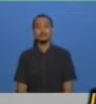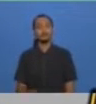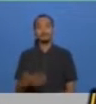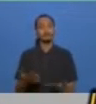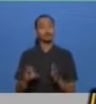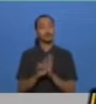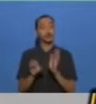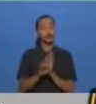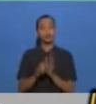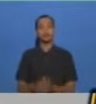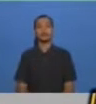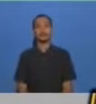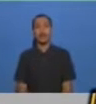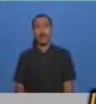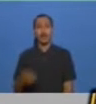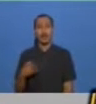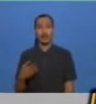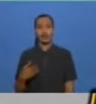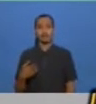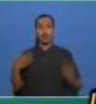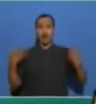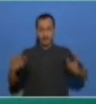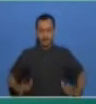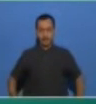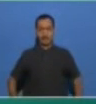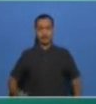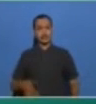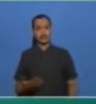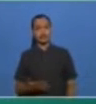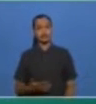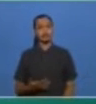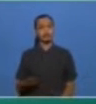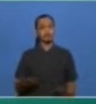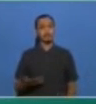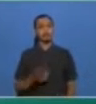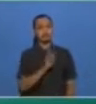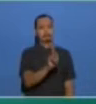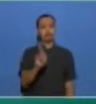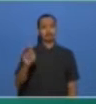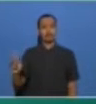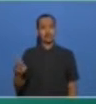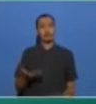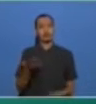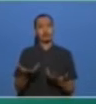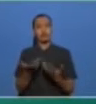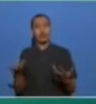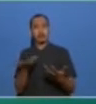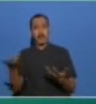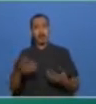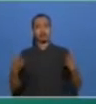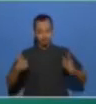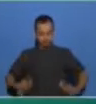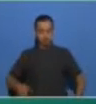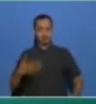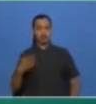punya kondisi-kondisi tertentu dalam kontrol dokter, dalam pengawasan dokter keluarganya, kemudian